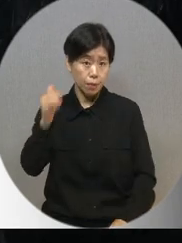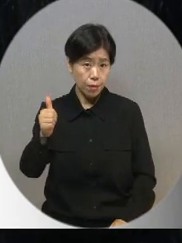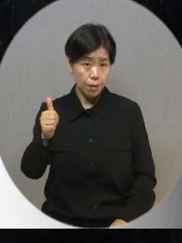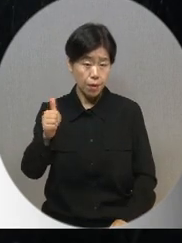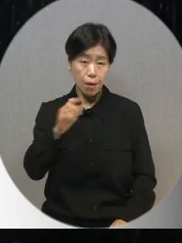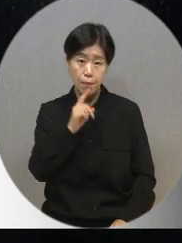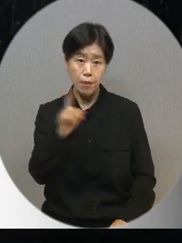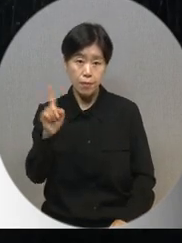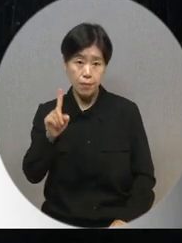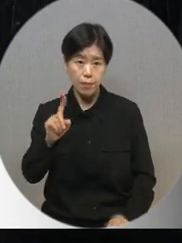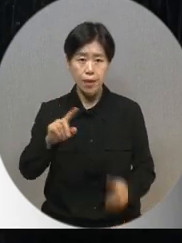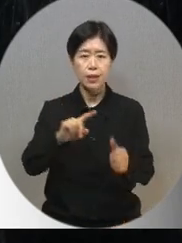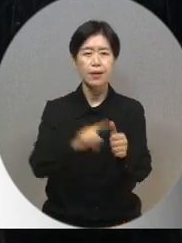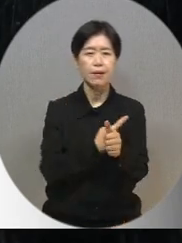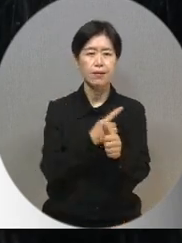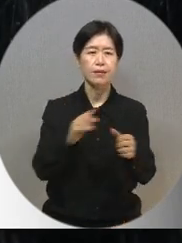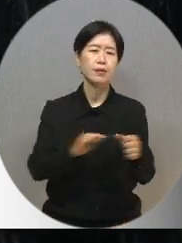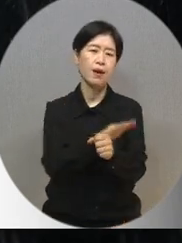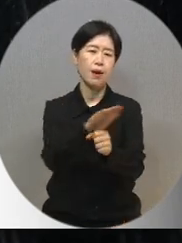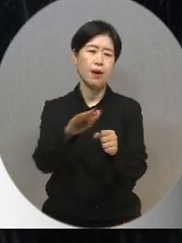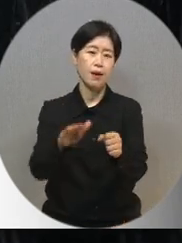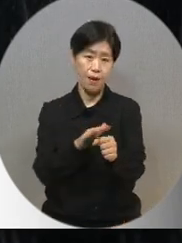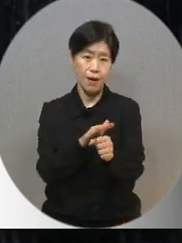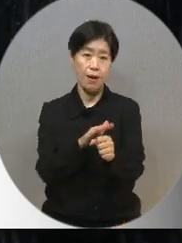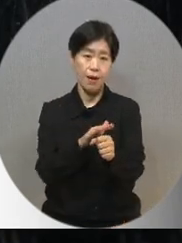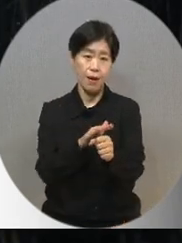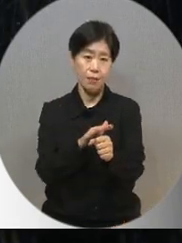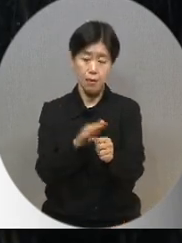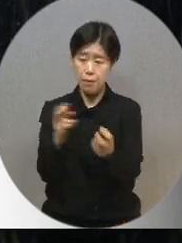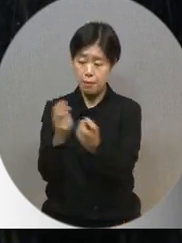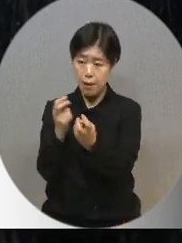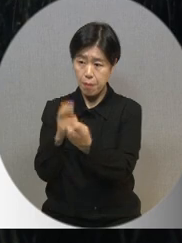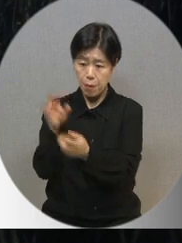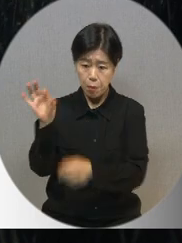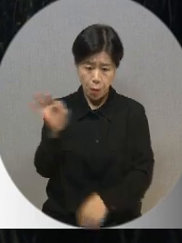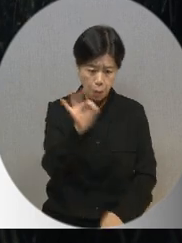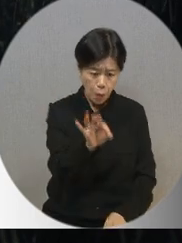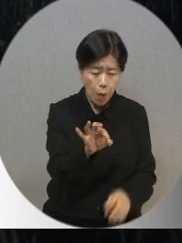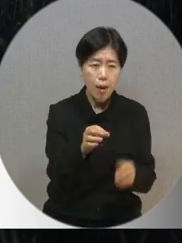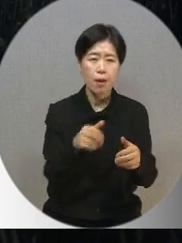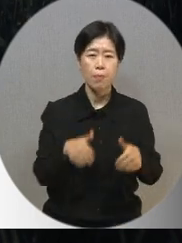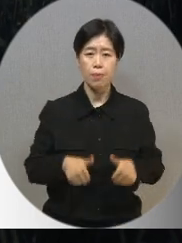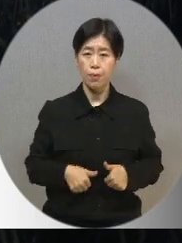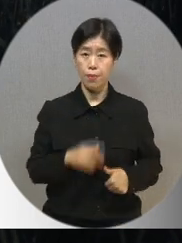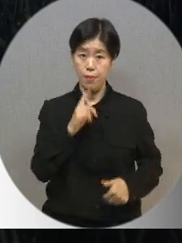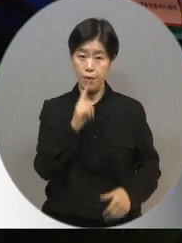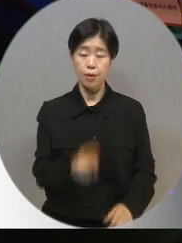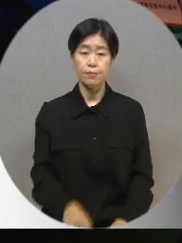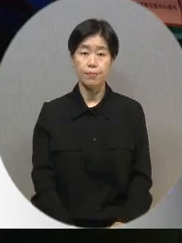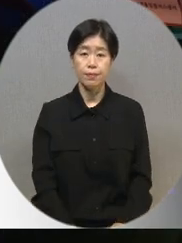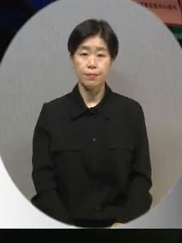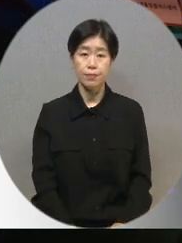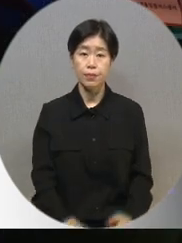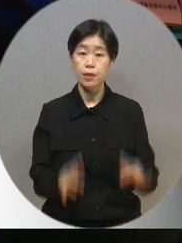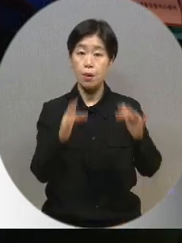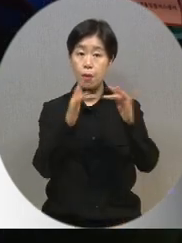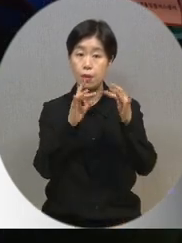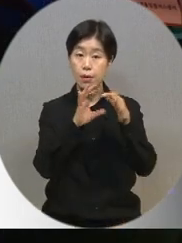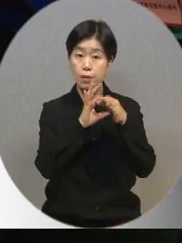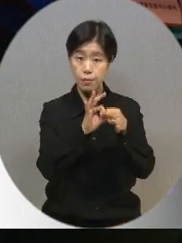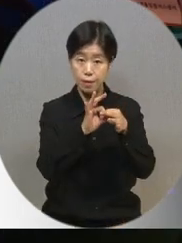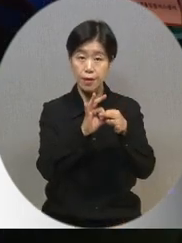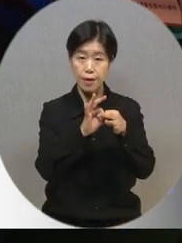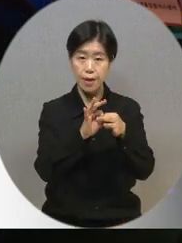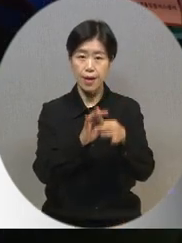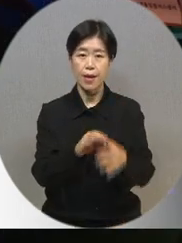자연을 사랑하는 코스모 민주주의에서 해결책을 찾아야 한다고 역설했습니다. 온라인을 통해 이뤄진